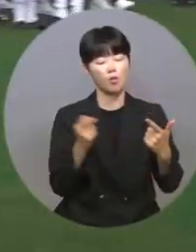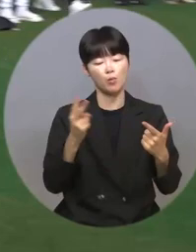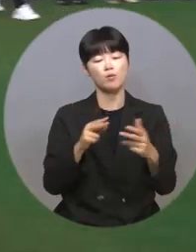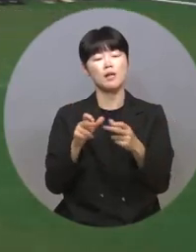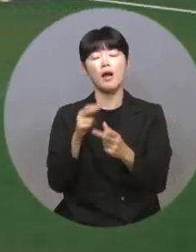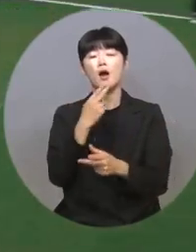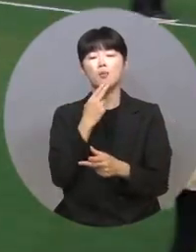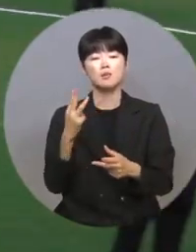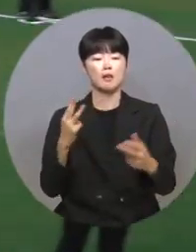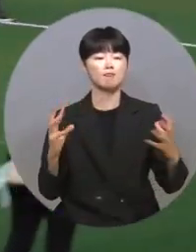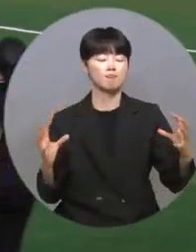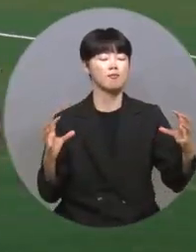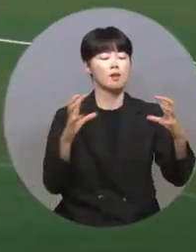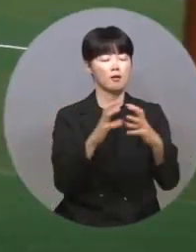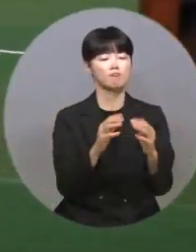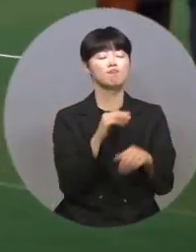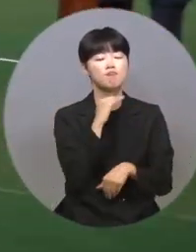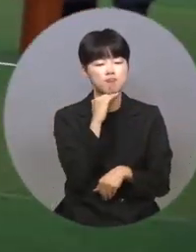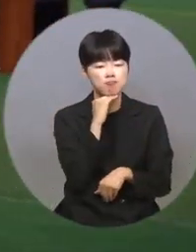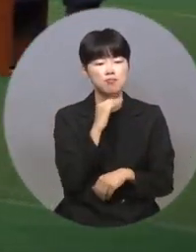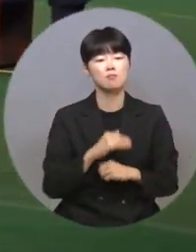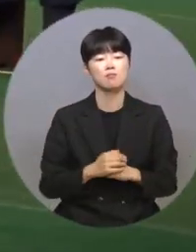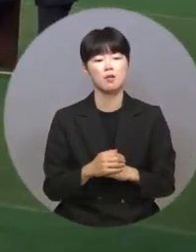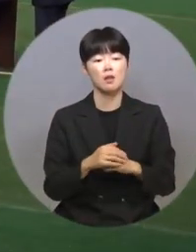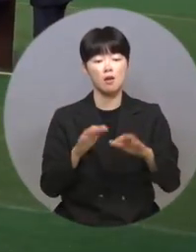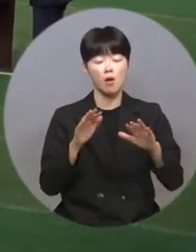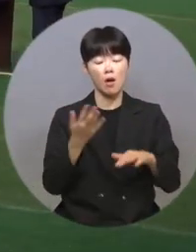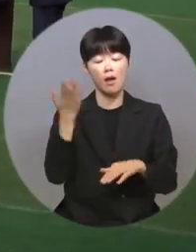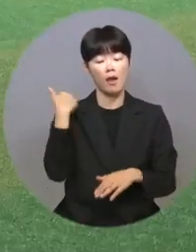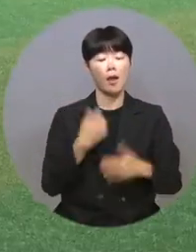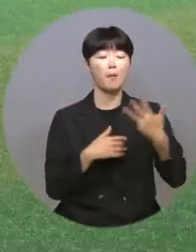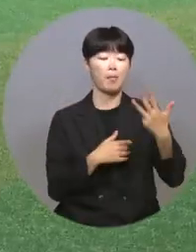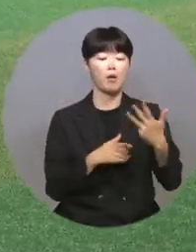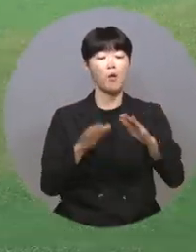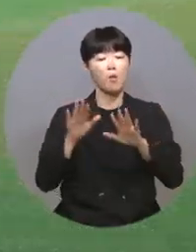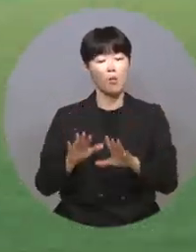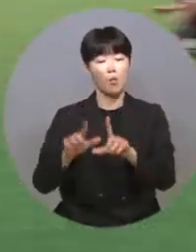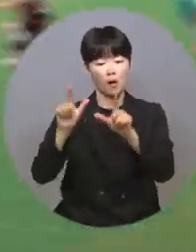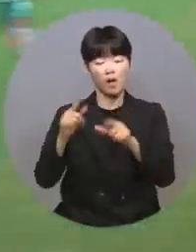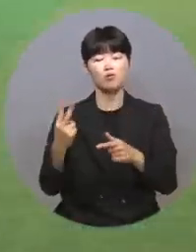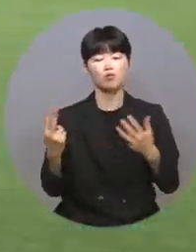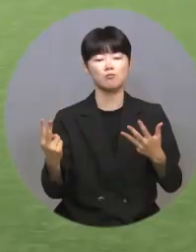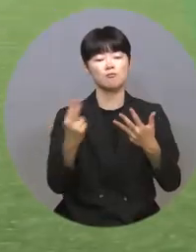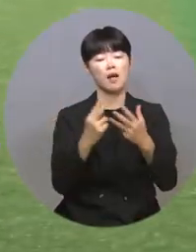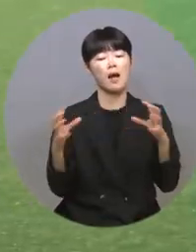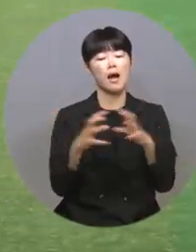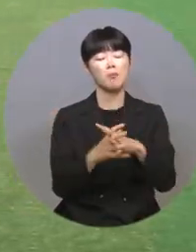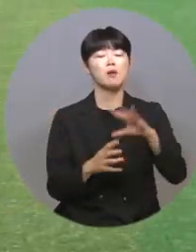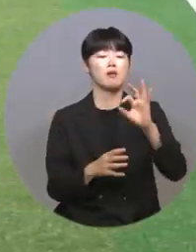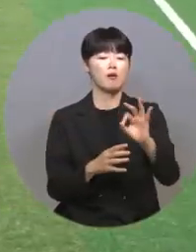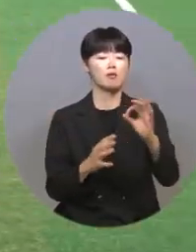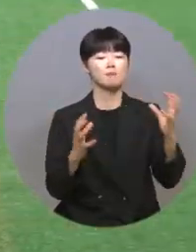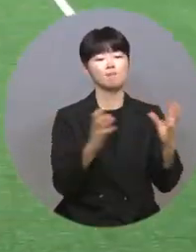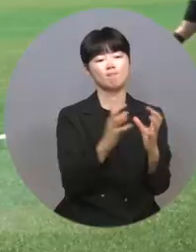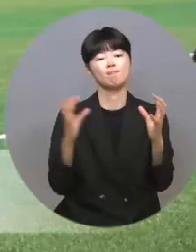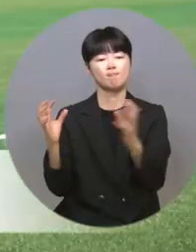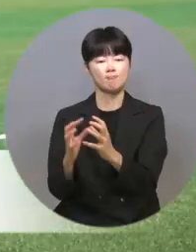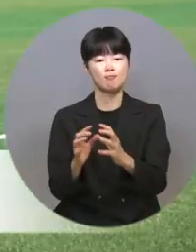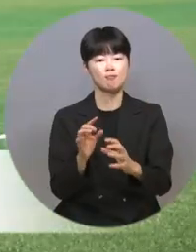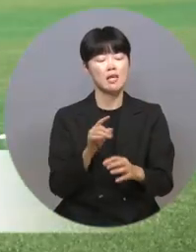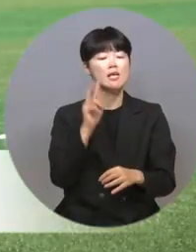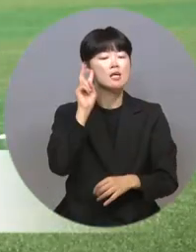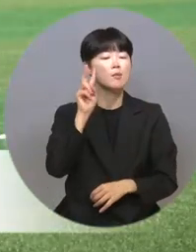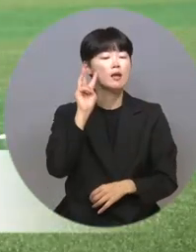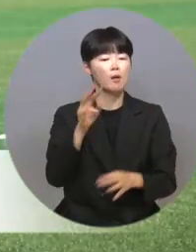2회차를 맞이했고 새로 2개 팀이 참가하여 10개 팀이 2개 조로 나뉘어 2박 3일 동안 각 조 1등을 놓고 자웅을 겨룹니다.